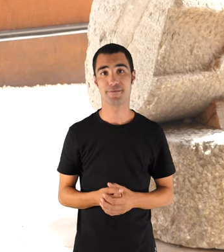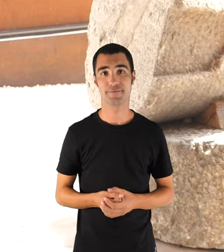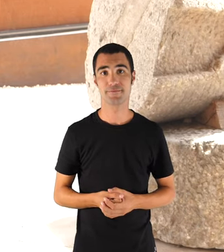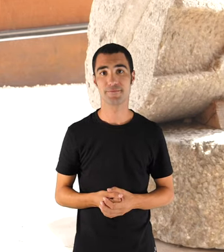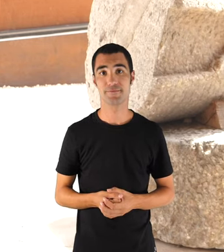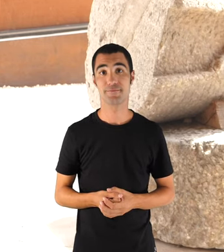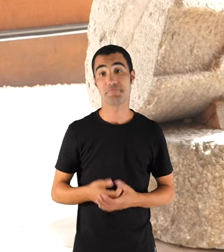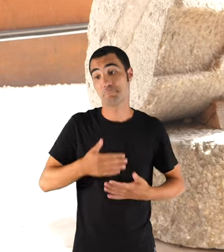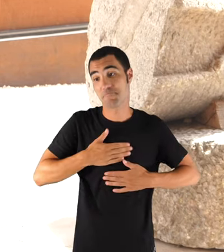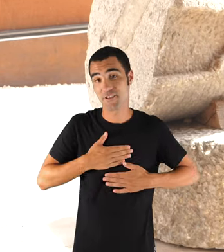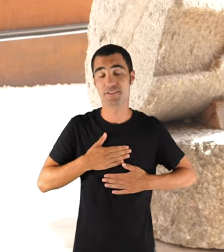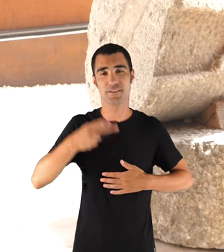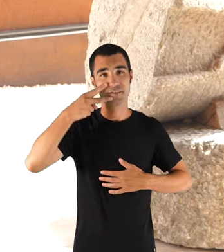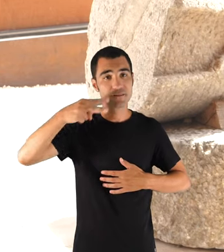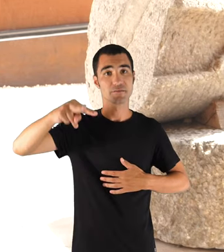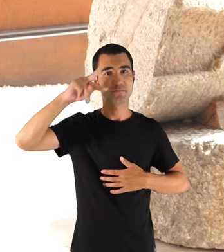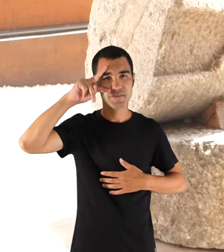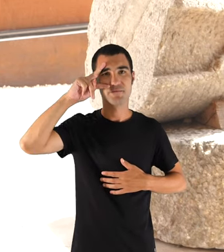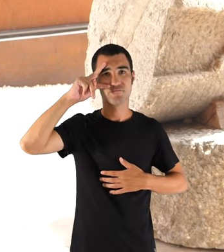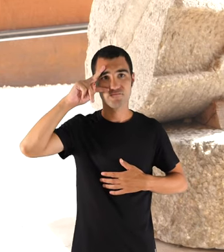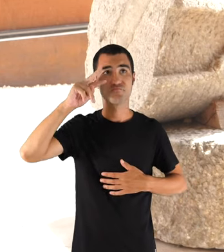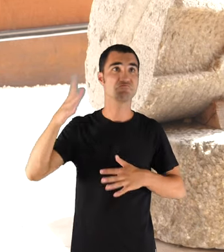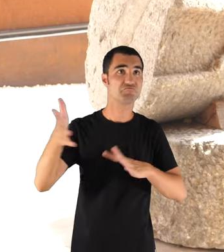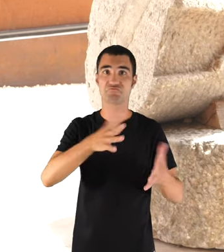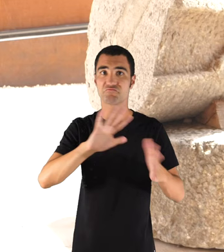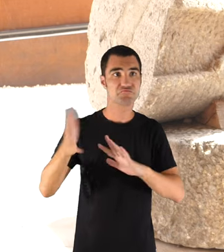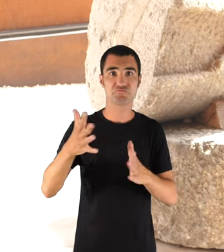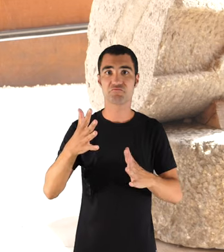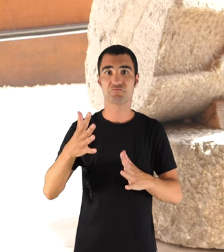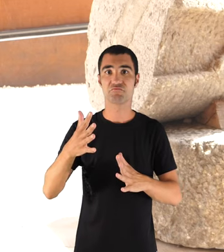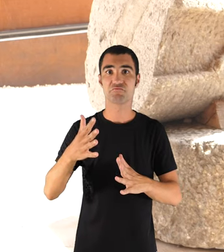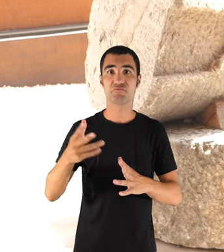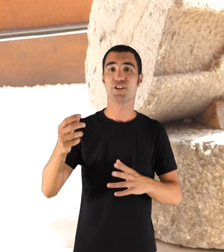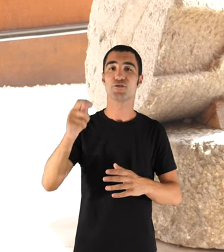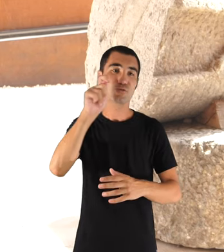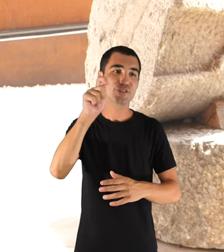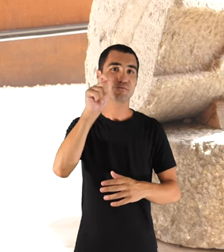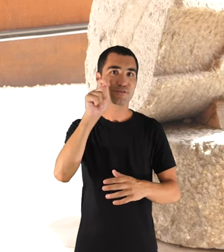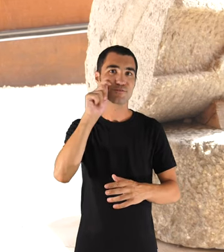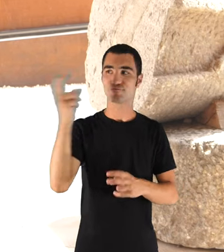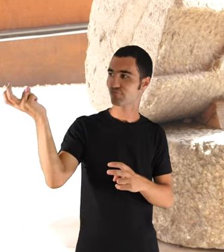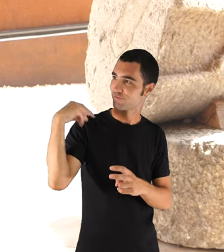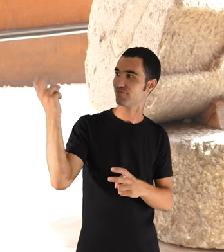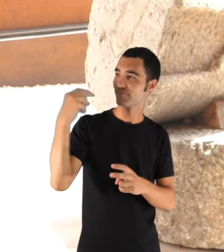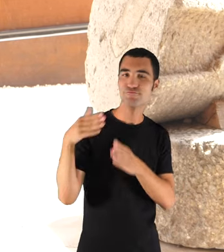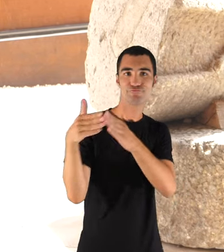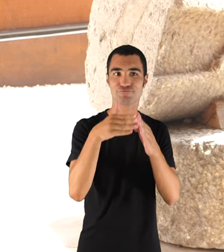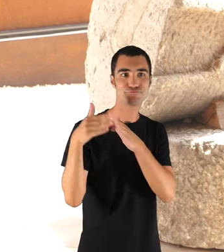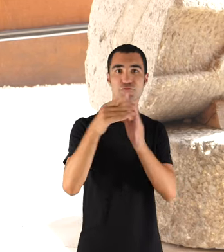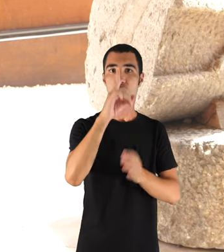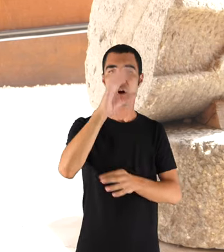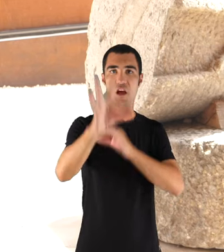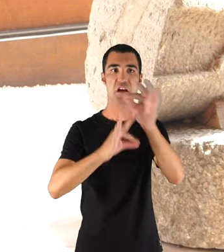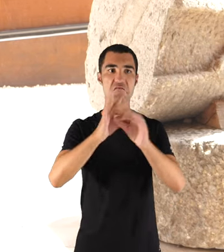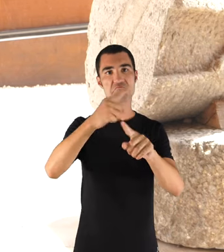en la meva experiència, d'un any i alguna cosa de d'urgent, pues, no em